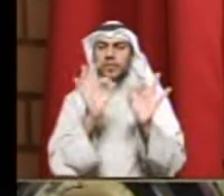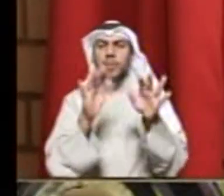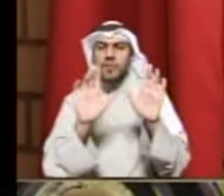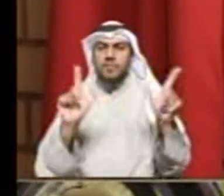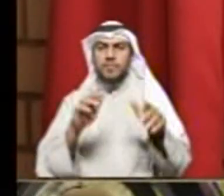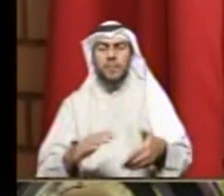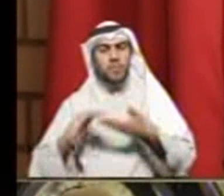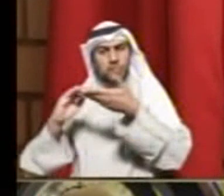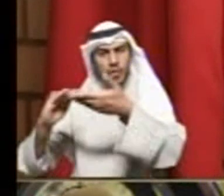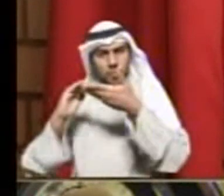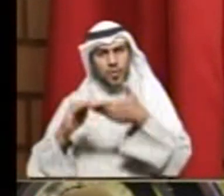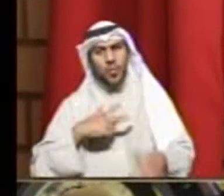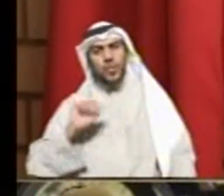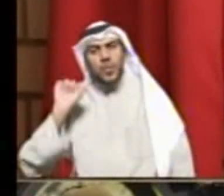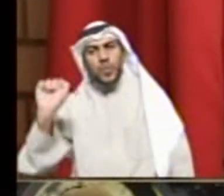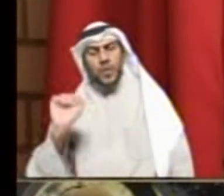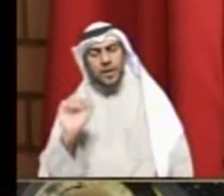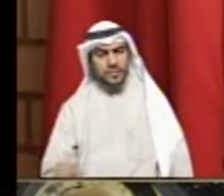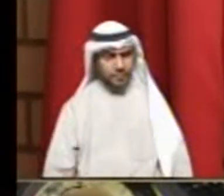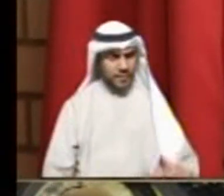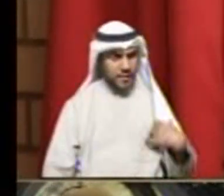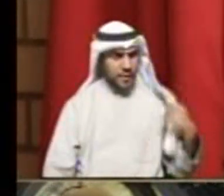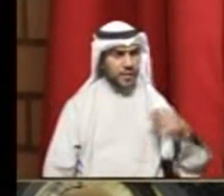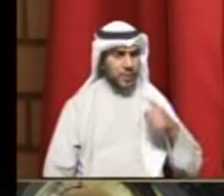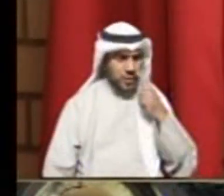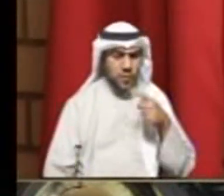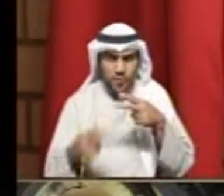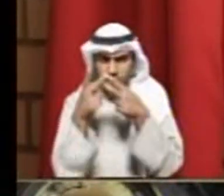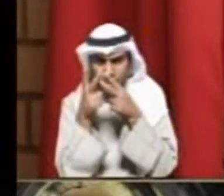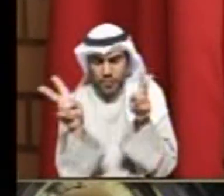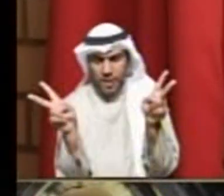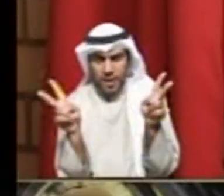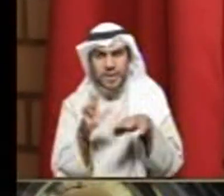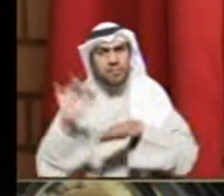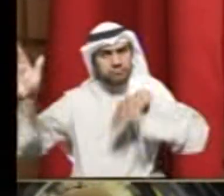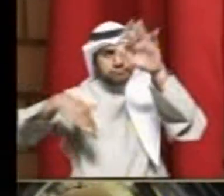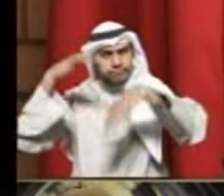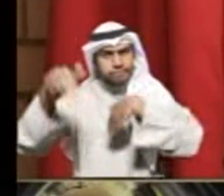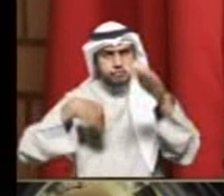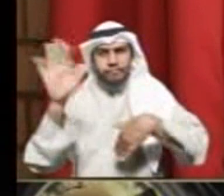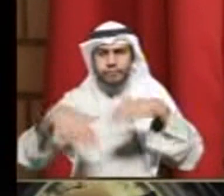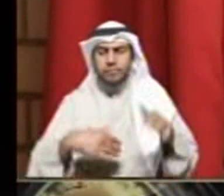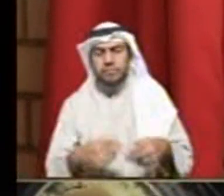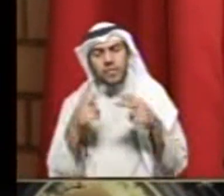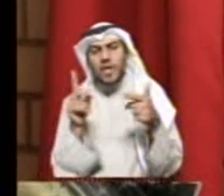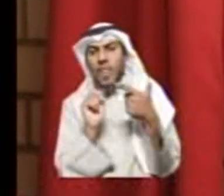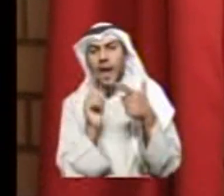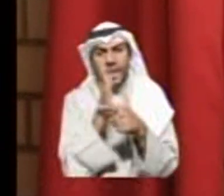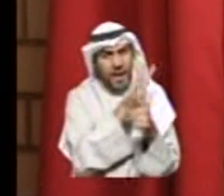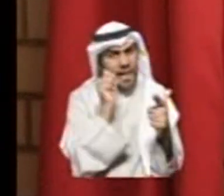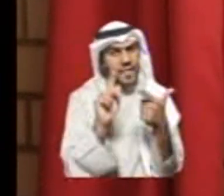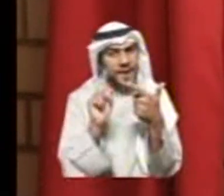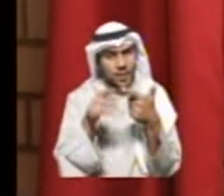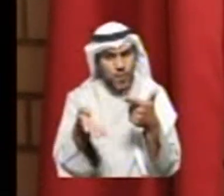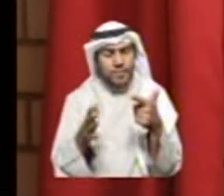لمتلقين المساعدات أيضا تم افتتاحها، والطاقة طبعا الاستيعابية لها من